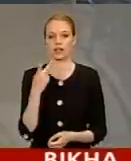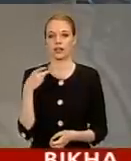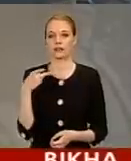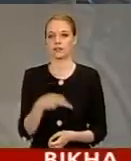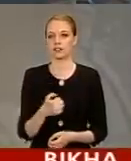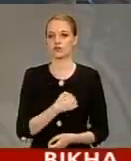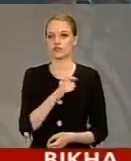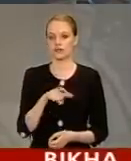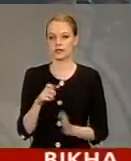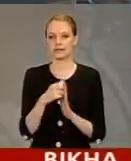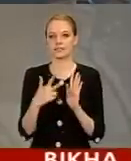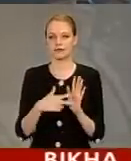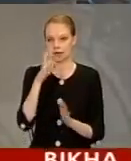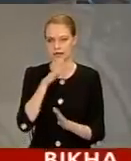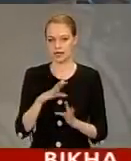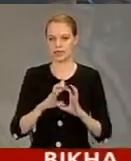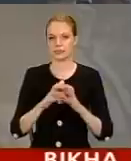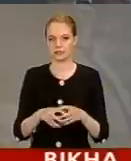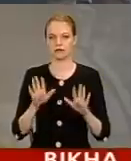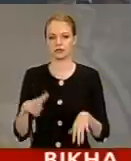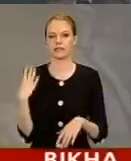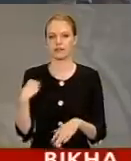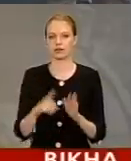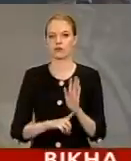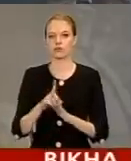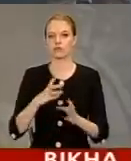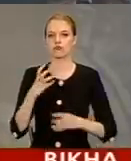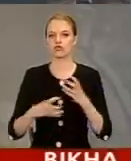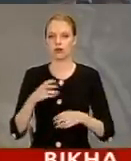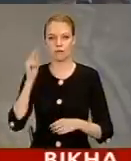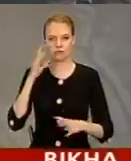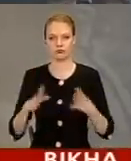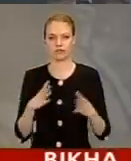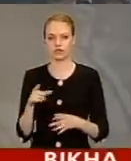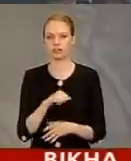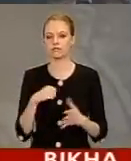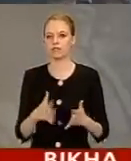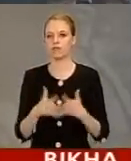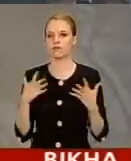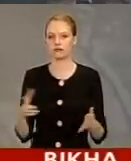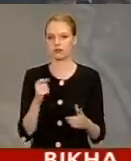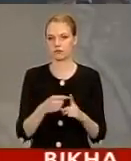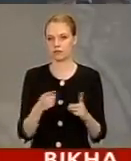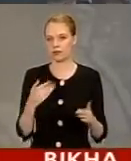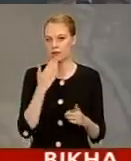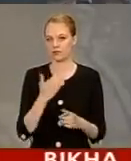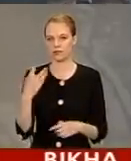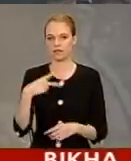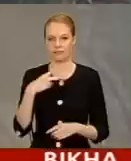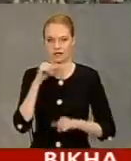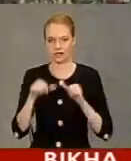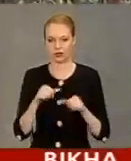2000 військових з 18 країн світу на Львівщині розпочалися міжнародні навчання. Вони наймасштабніші за останні 20